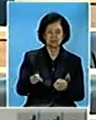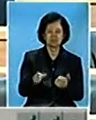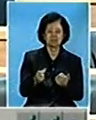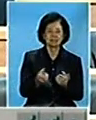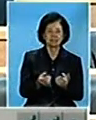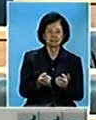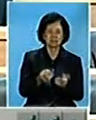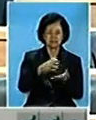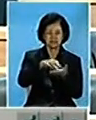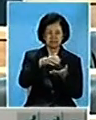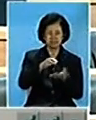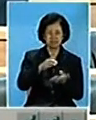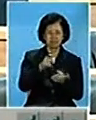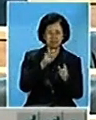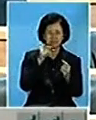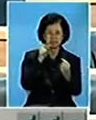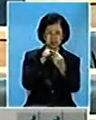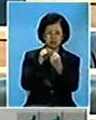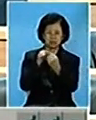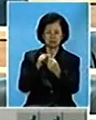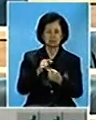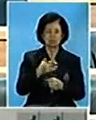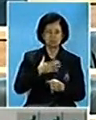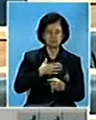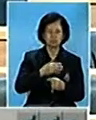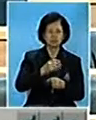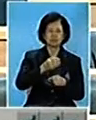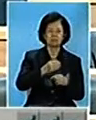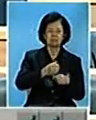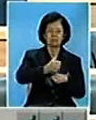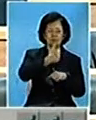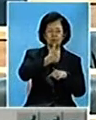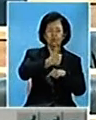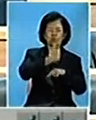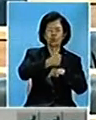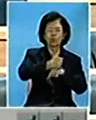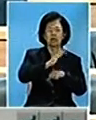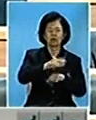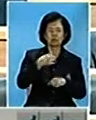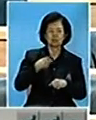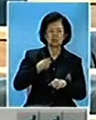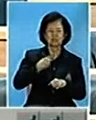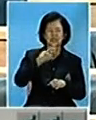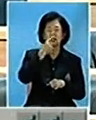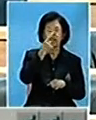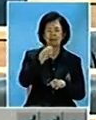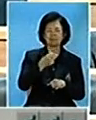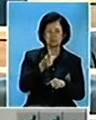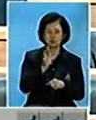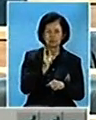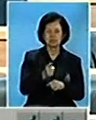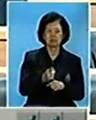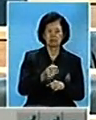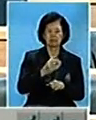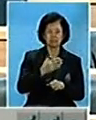ทราบโดยตรงๆผมนี่จ่าประสิทธิ์แกนนำเสื้อแดงเลยแหละนะครับเป็นแกนนำตัวจริงด้วยแต่ที่พูดอย่างนี้ไม่ใช่ผ